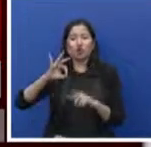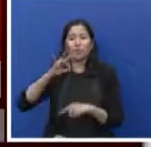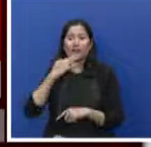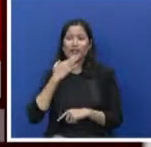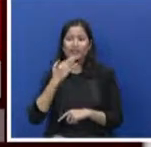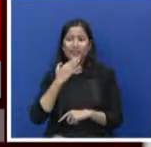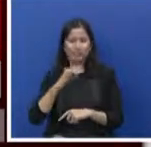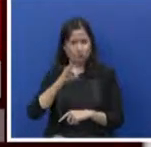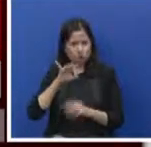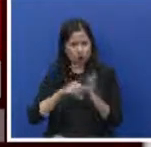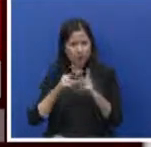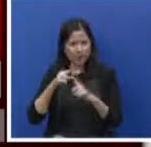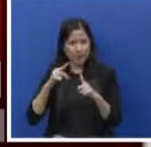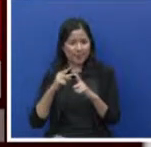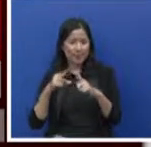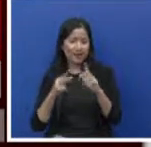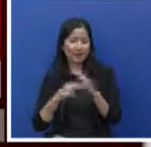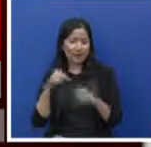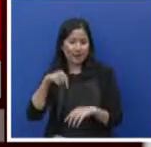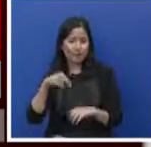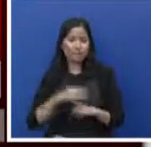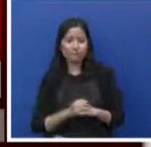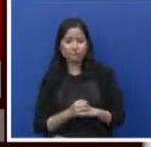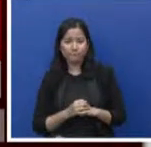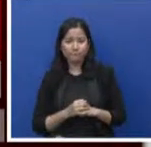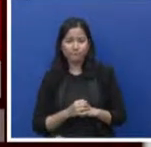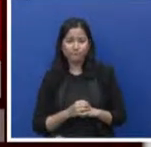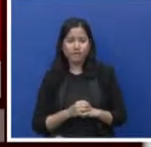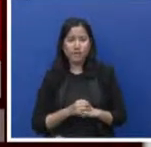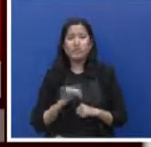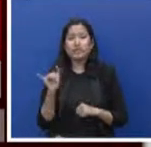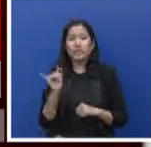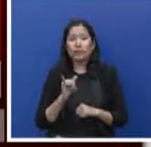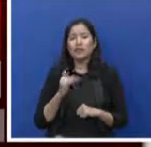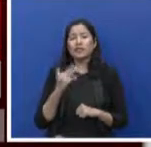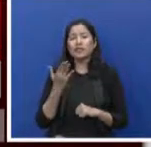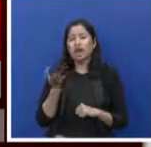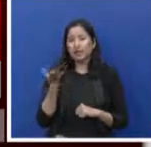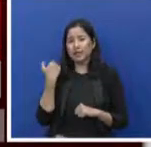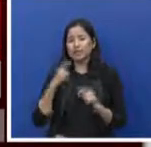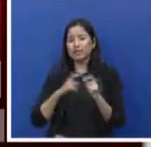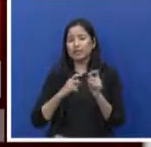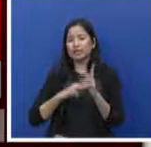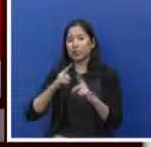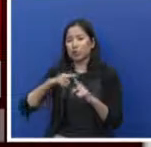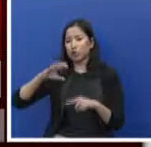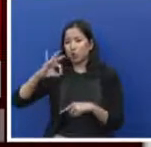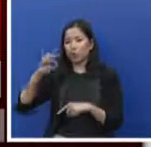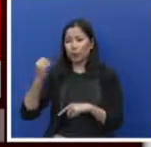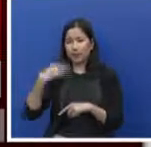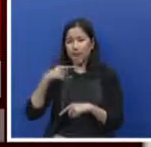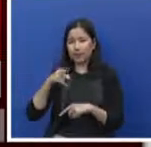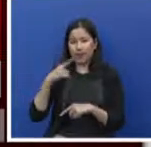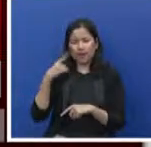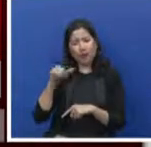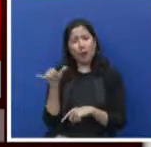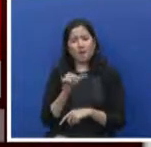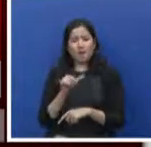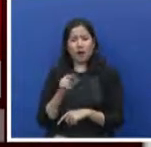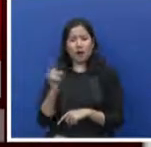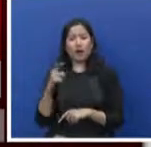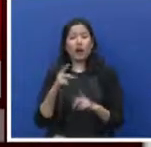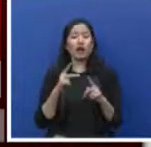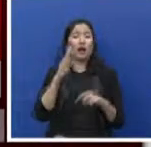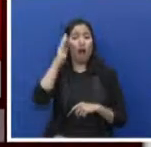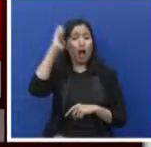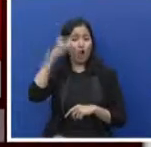Jonathan. Ya, sejalan seperti apa yang disebutkan oleh Sinto, Halo Dok juga akan terus mendukung